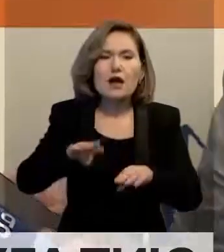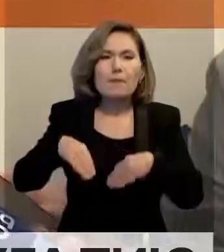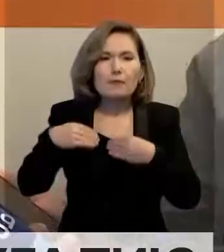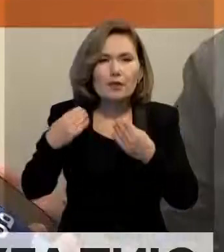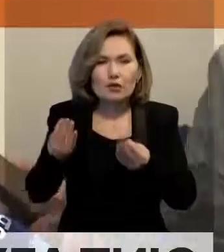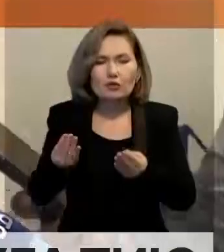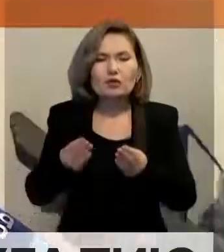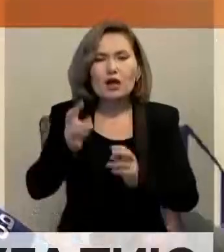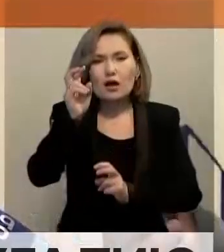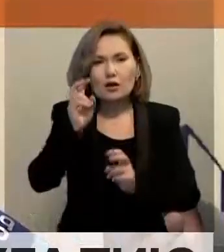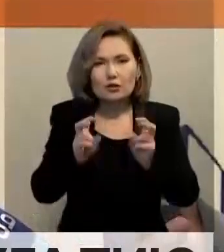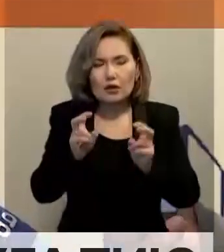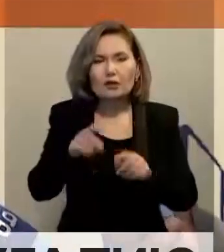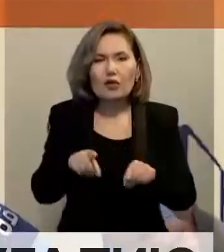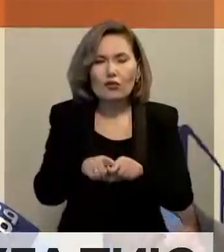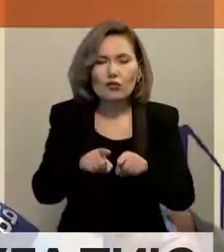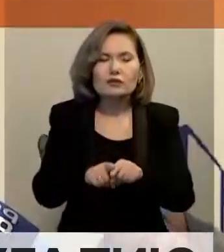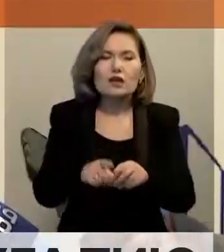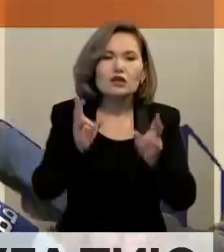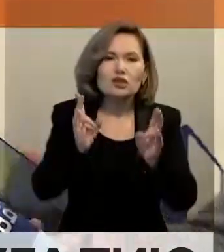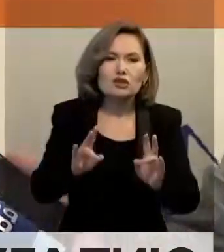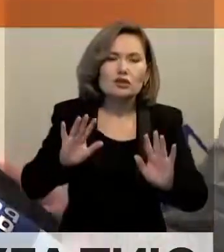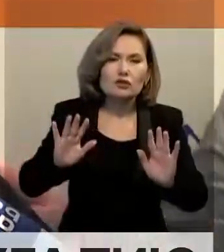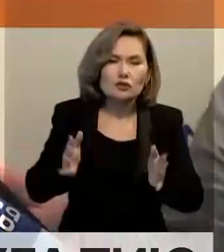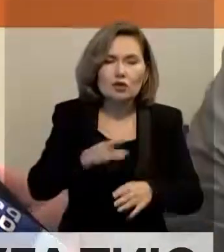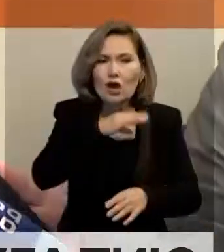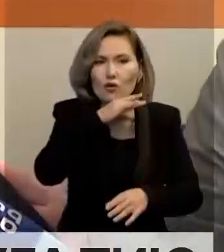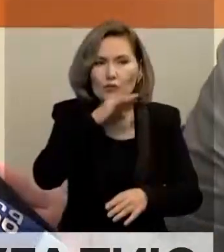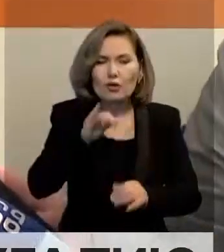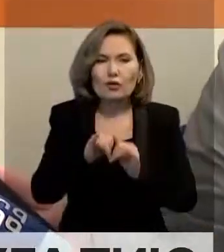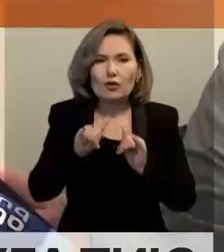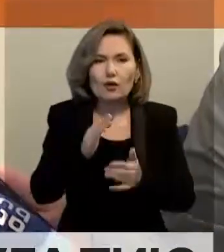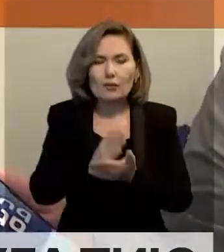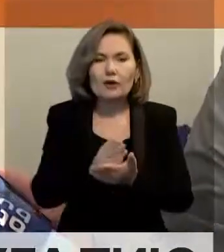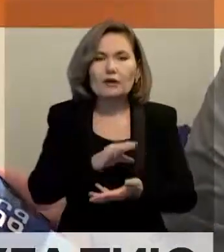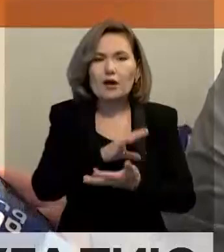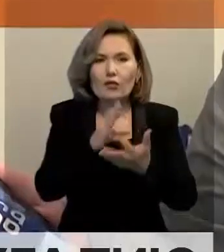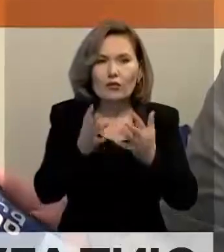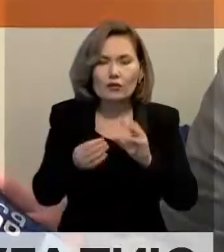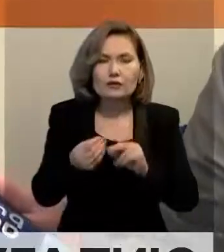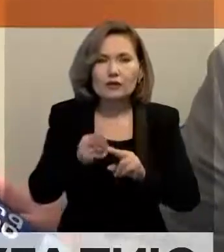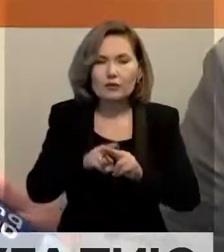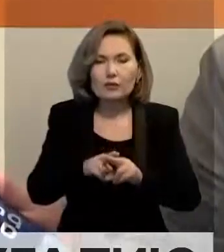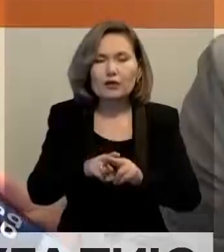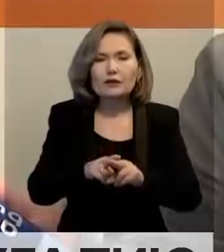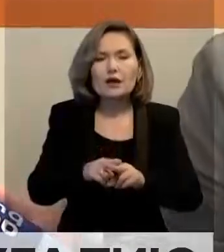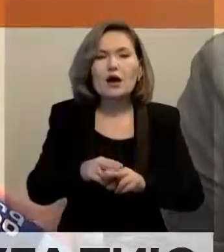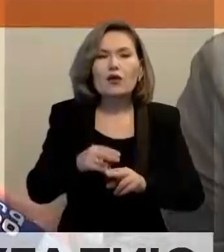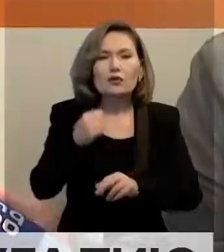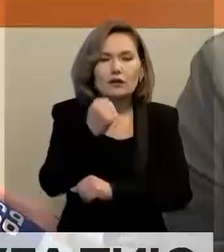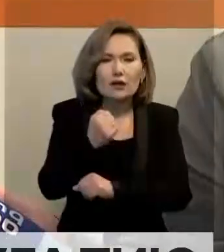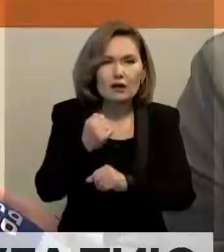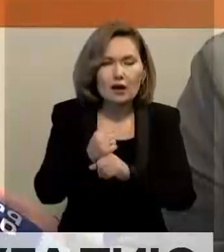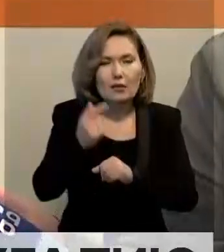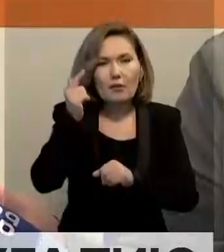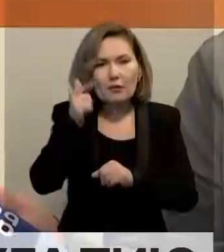әлеуетінің жоғарырақ болып тұрғанын көрсетіп тұр. Әлі де кәсіподақтардың, я болмаса еңбеккерлердің өкілдерінің я біліктілігі, я білімі,